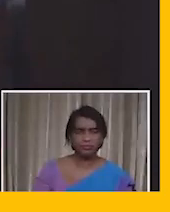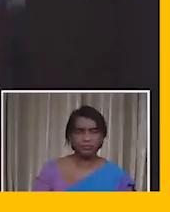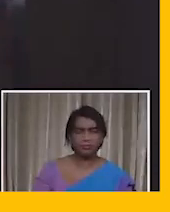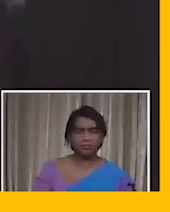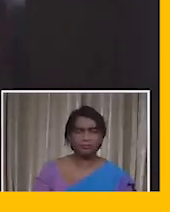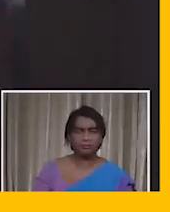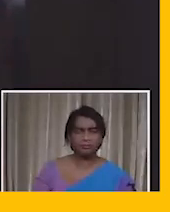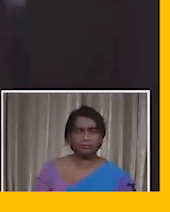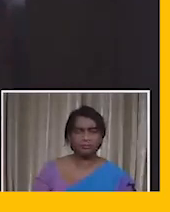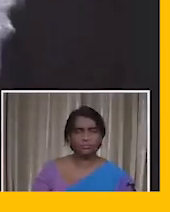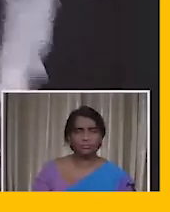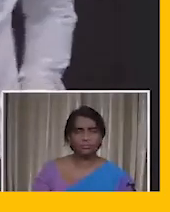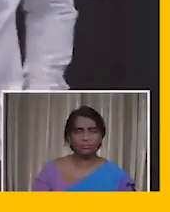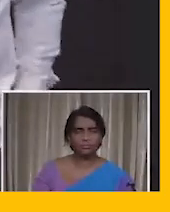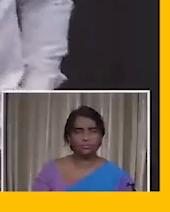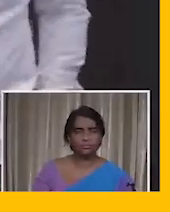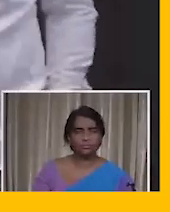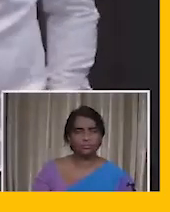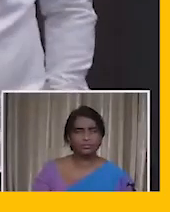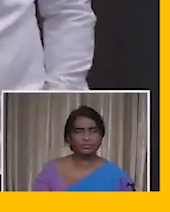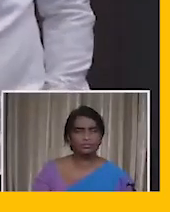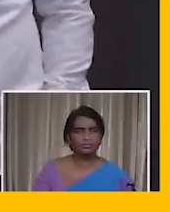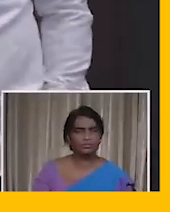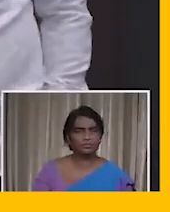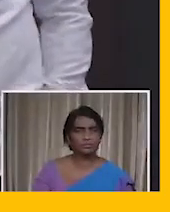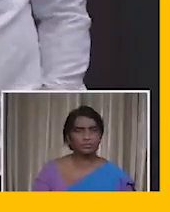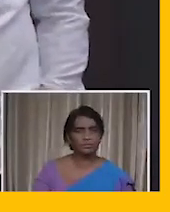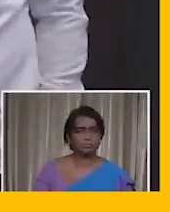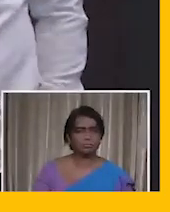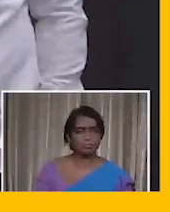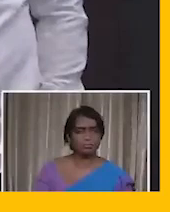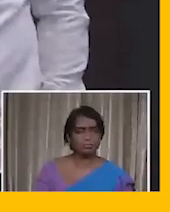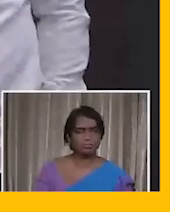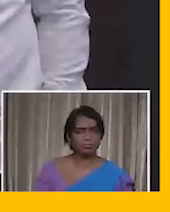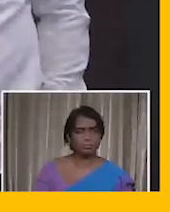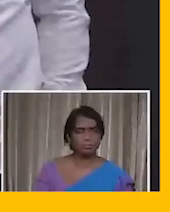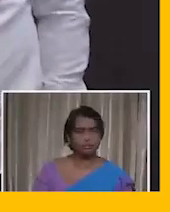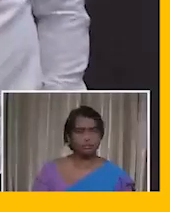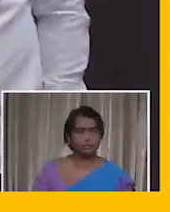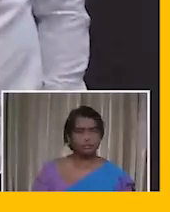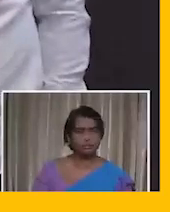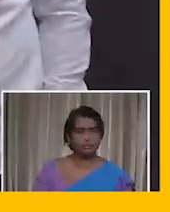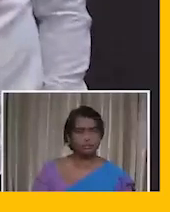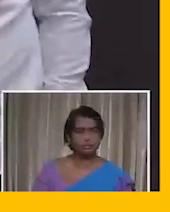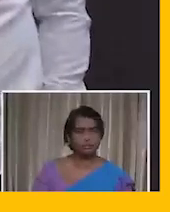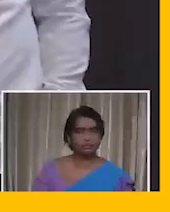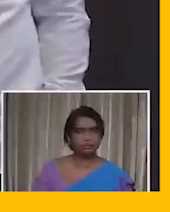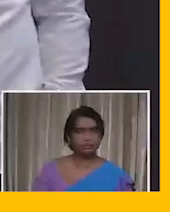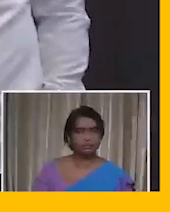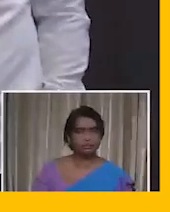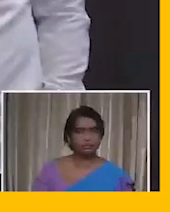වූ බවත් පගාව ඉල්ලුව ඇමතිවරයා කවුද කියලා ජනාධිපතිවරයාගෙන්ම අහලා දැනගන්න කියලාත්